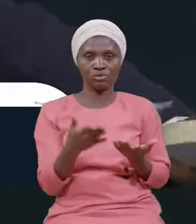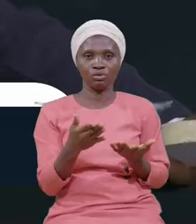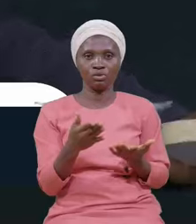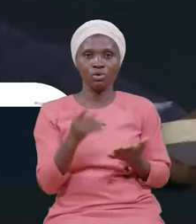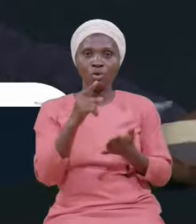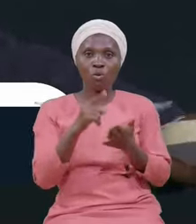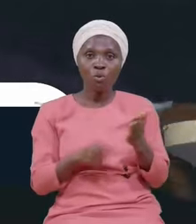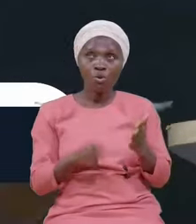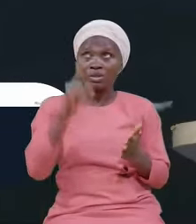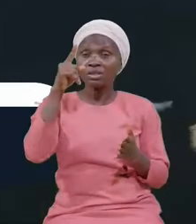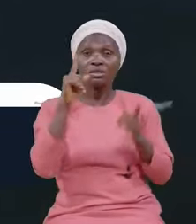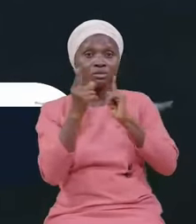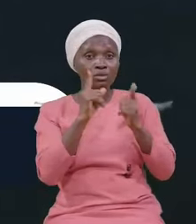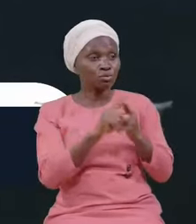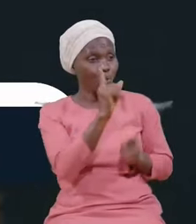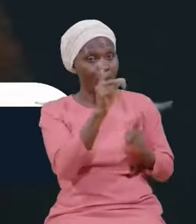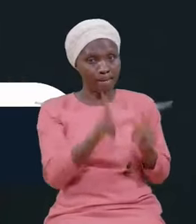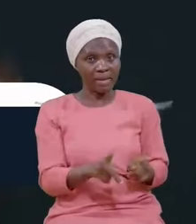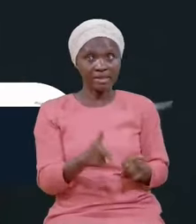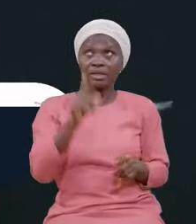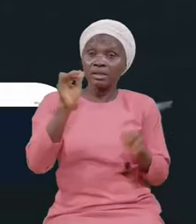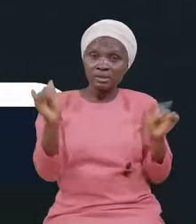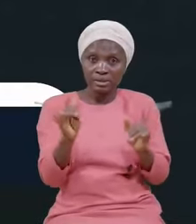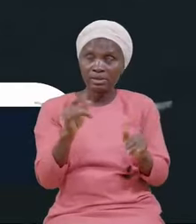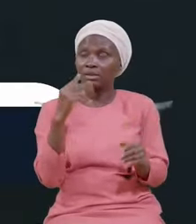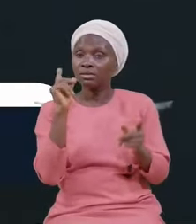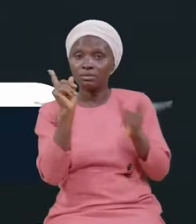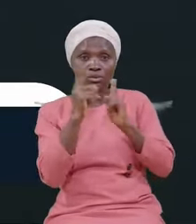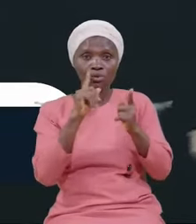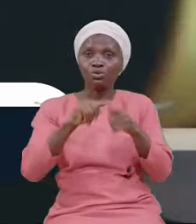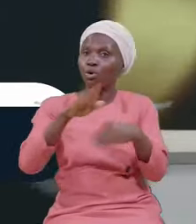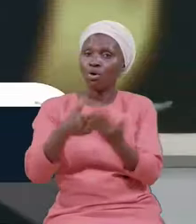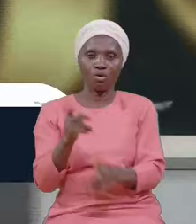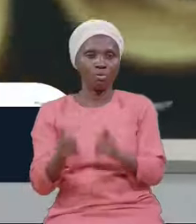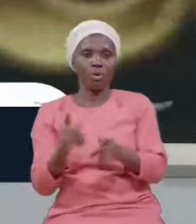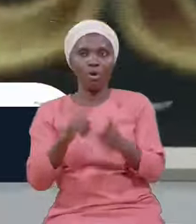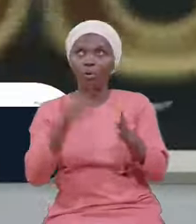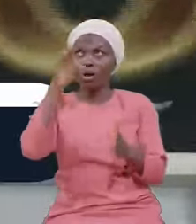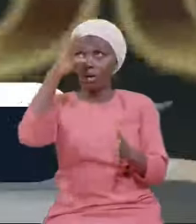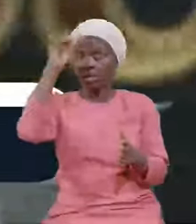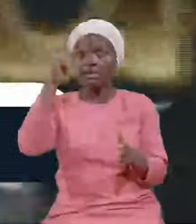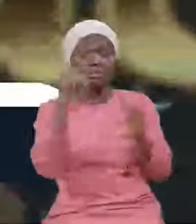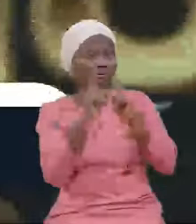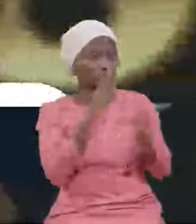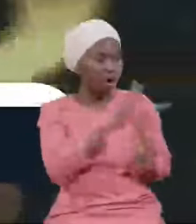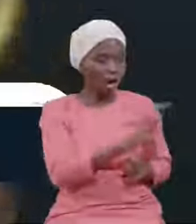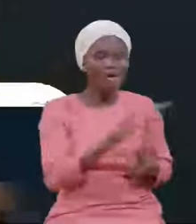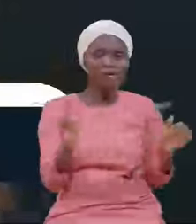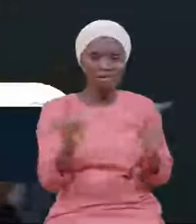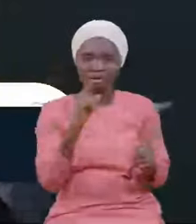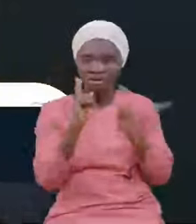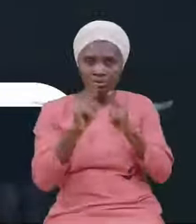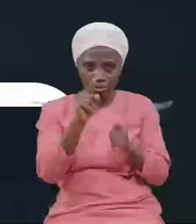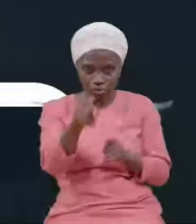l'un? Il le dit à tous ce qu'il lui a dit. Et il le dit également à toi. Voyons ce qu'il lui a dit. En Jean au